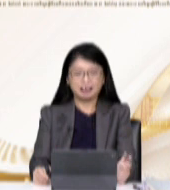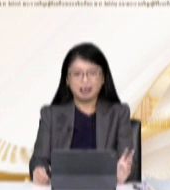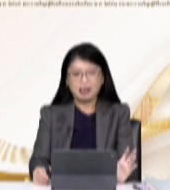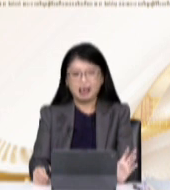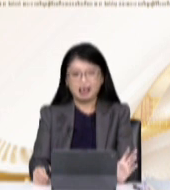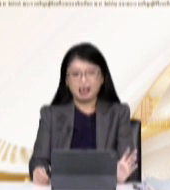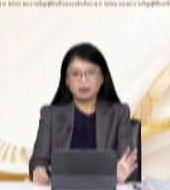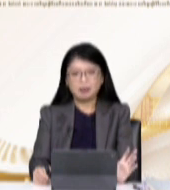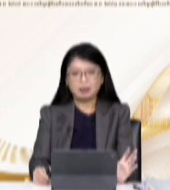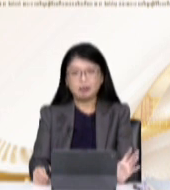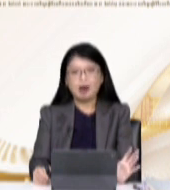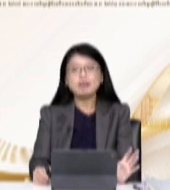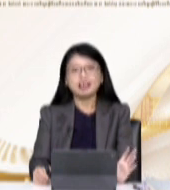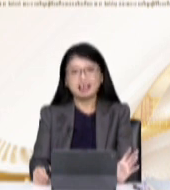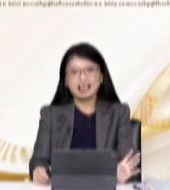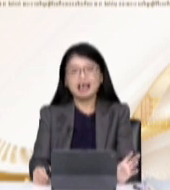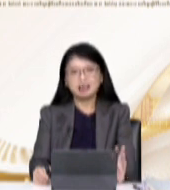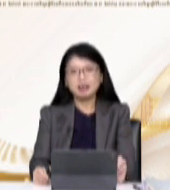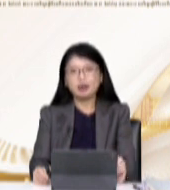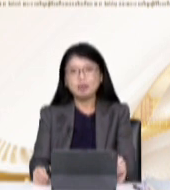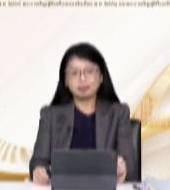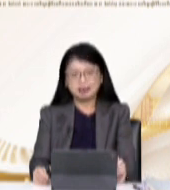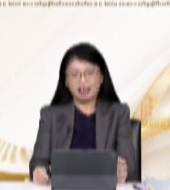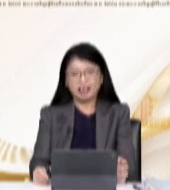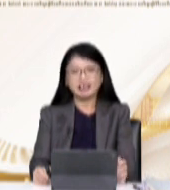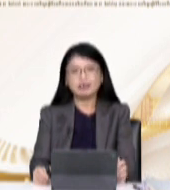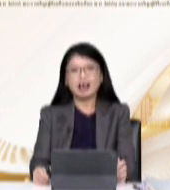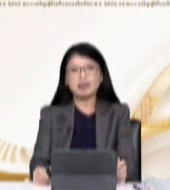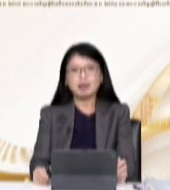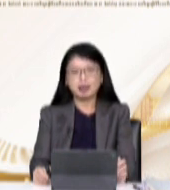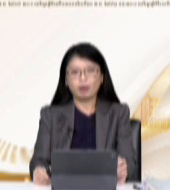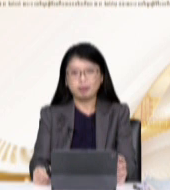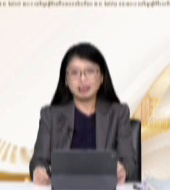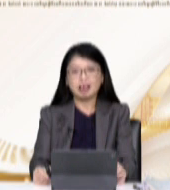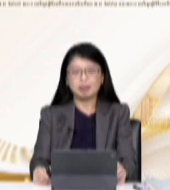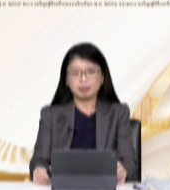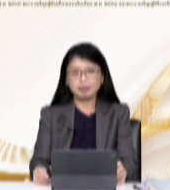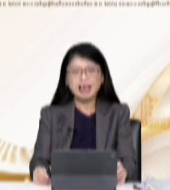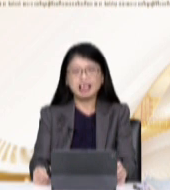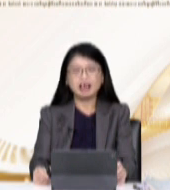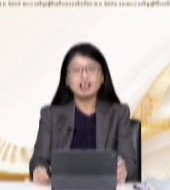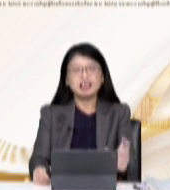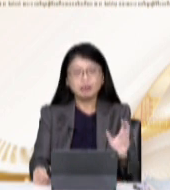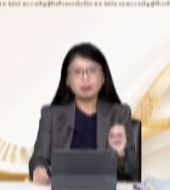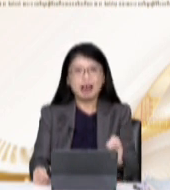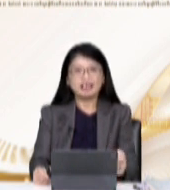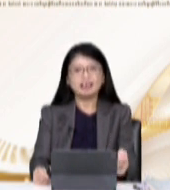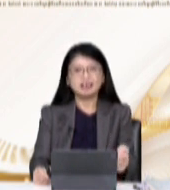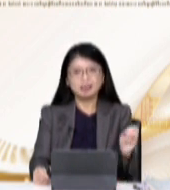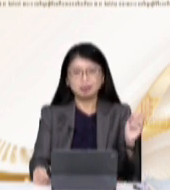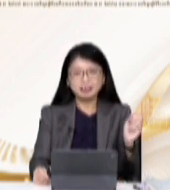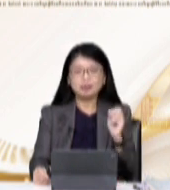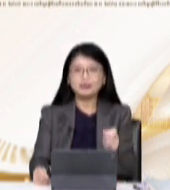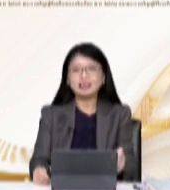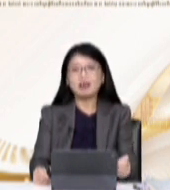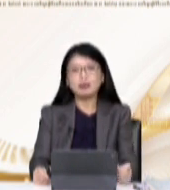ากความผิดอาญาที่มีโทษปรับสถานเดียวนะคะมาเป็นความผิดทางปรับเป็นวินัยแล้วกฎหมายท่านเช่น